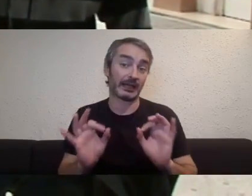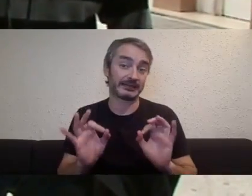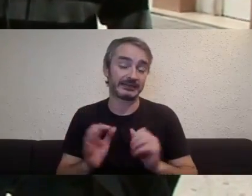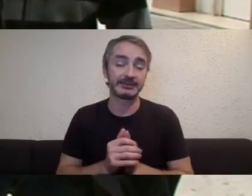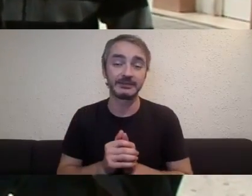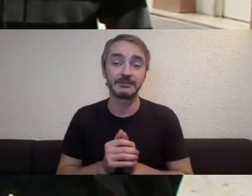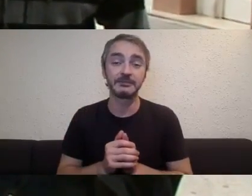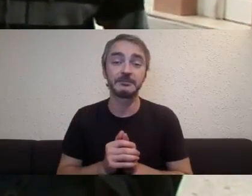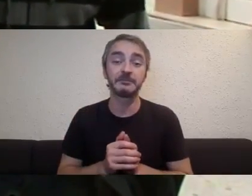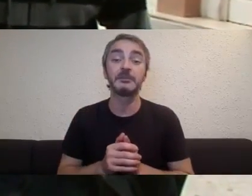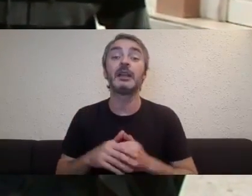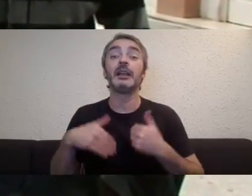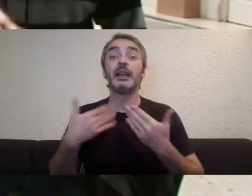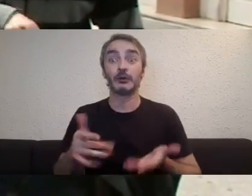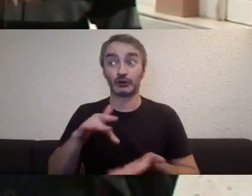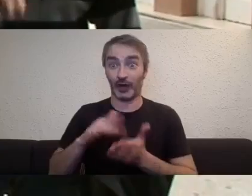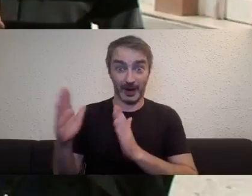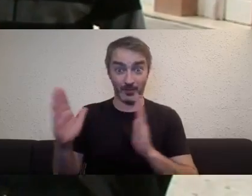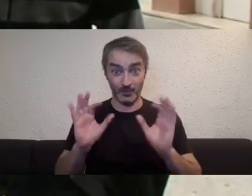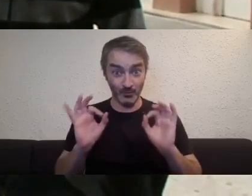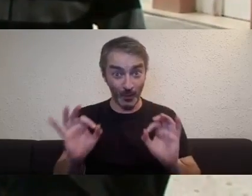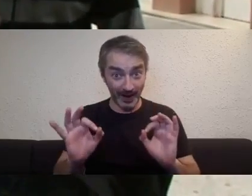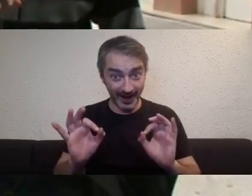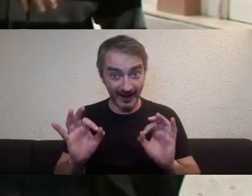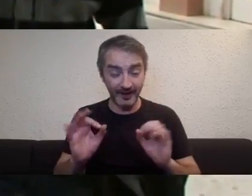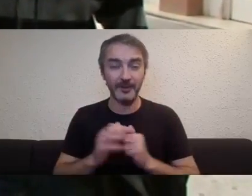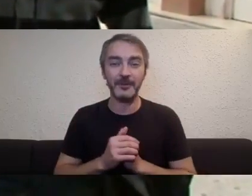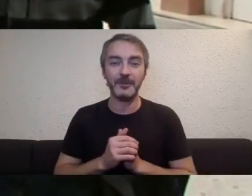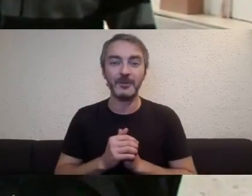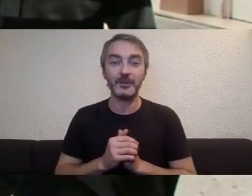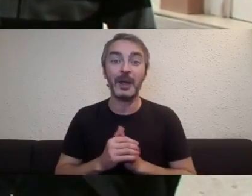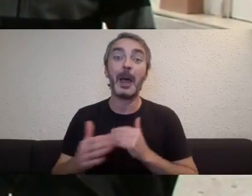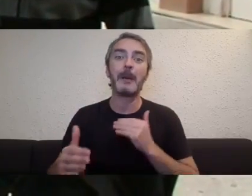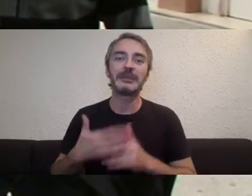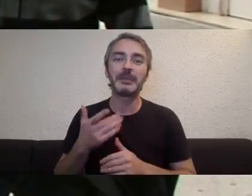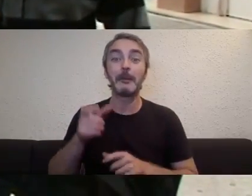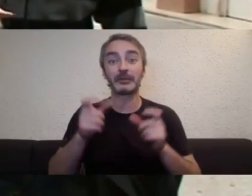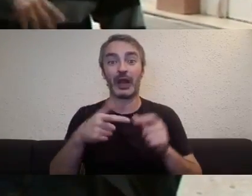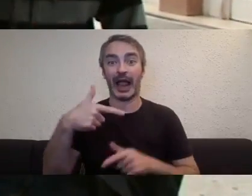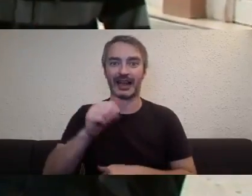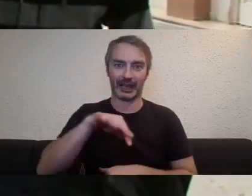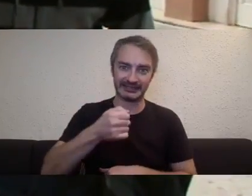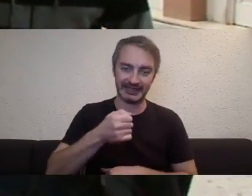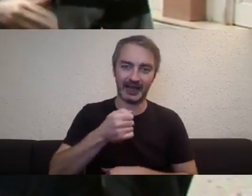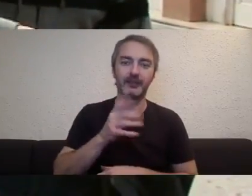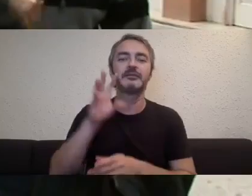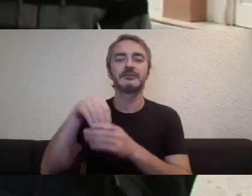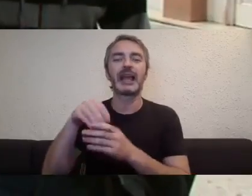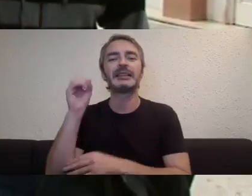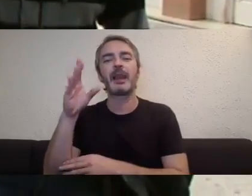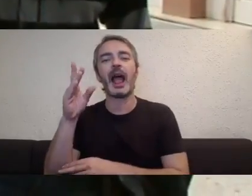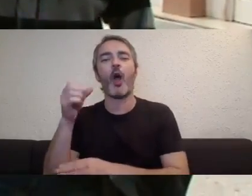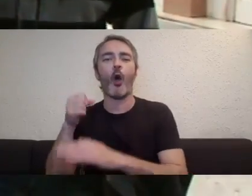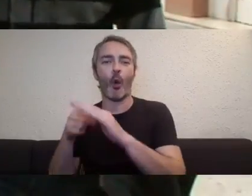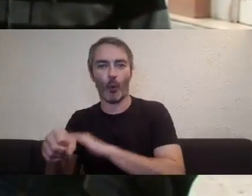la interpretació que fem també d'aquesta època. I també en aquests moments doncs aquí va ser al principi, doncs es van ficar des de la Garnatxa, van